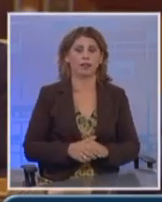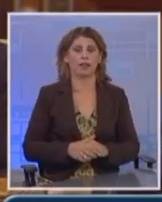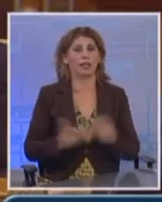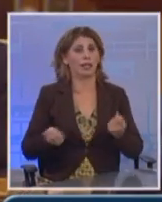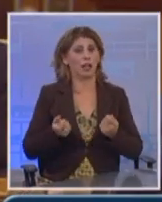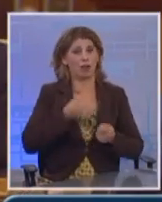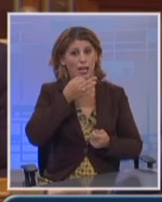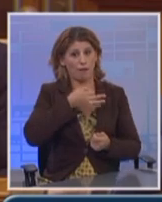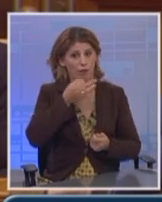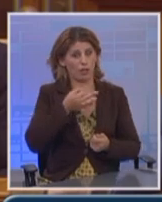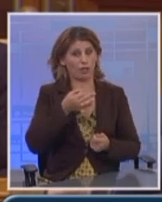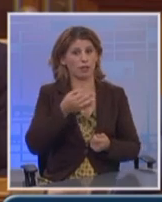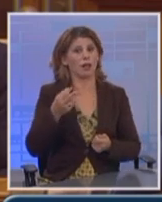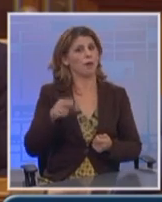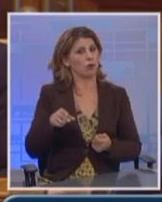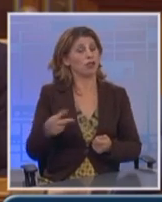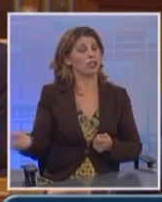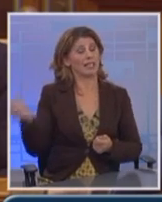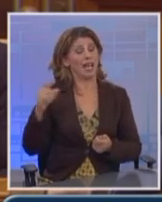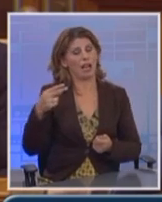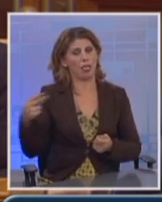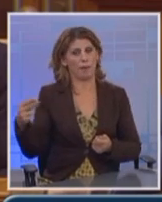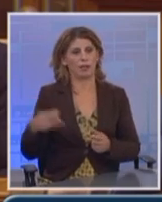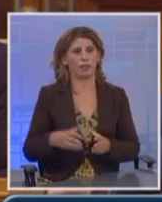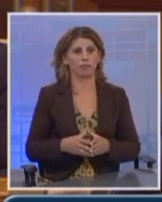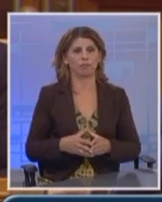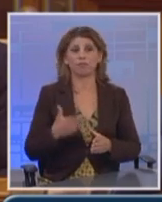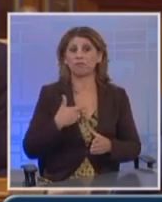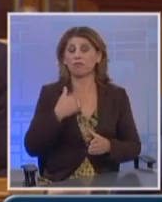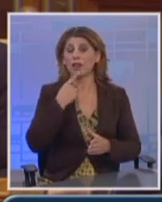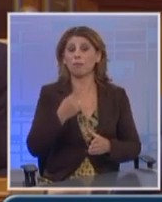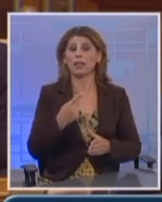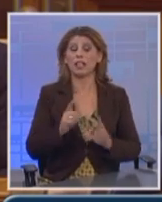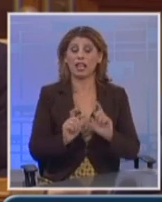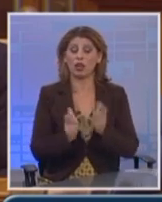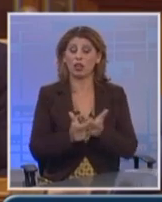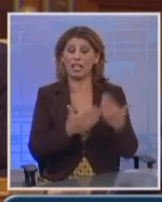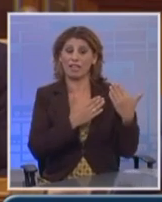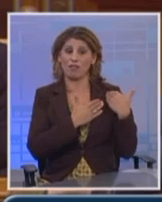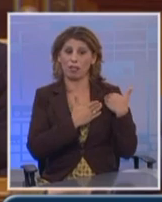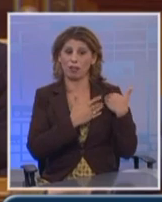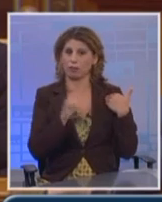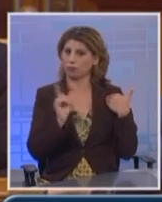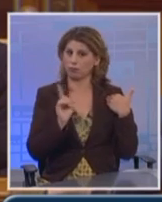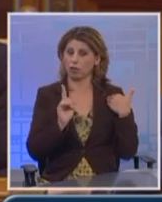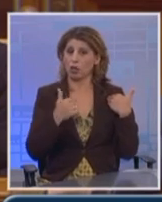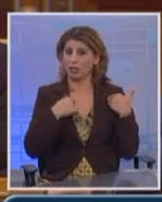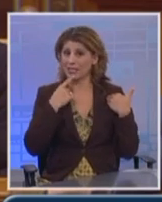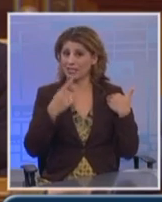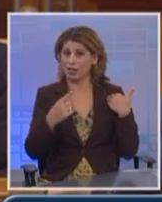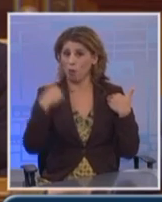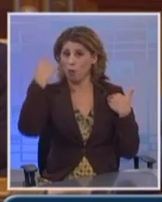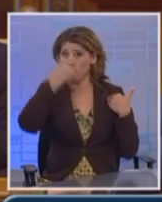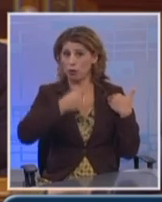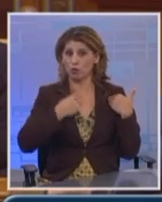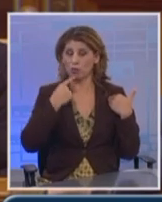αναφορές που αφορούν άλλα ζητήματα. Εγώ δεν μιλάω ποτέ για οικογενειακή ευθύνη. Και όταν σας μιλάω